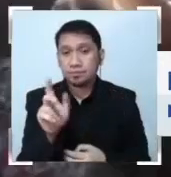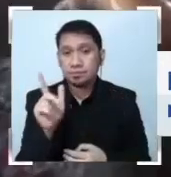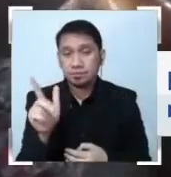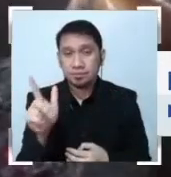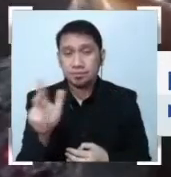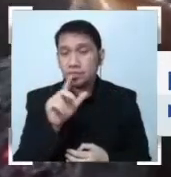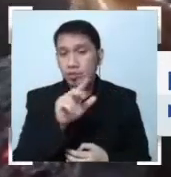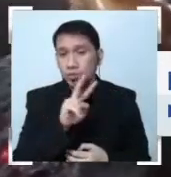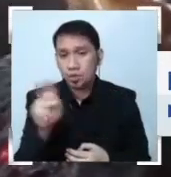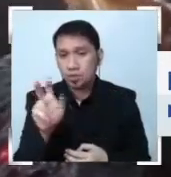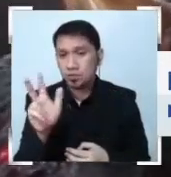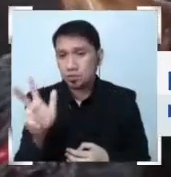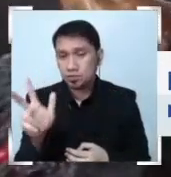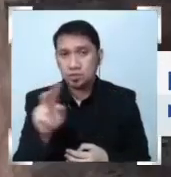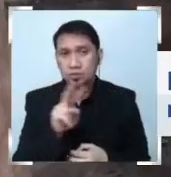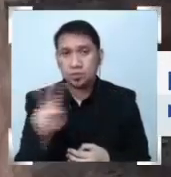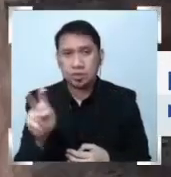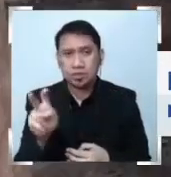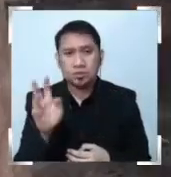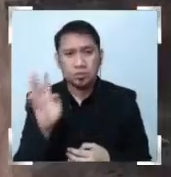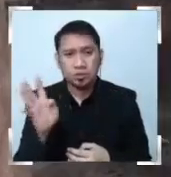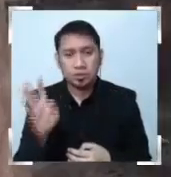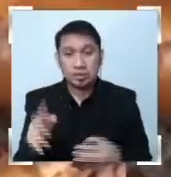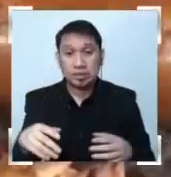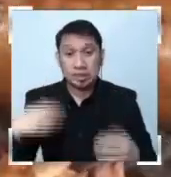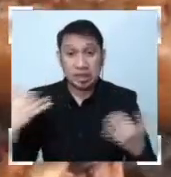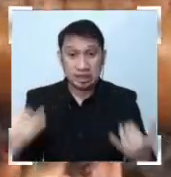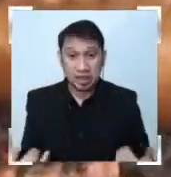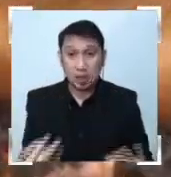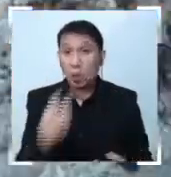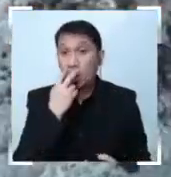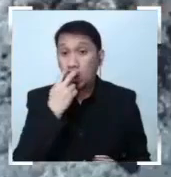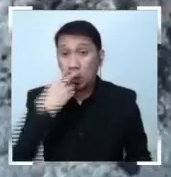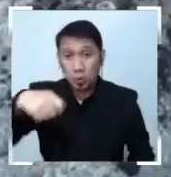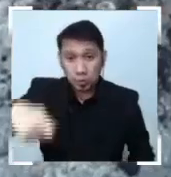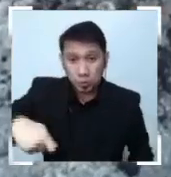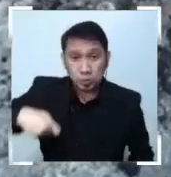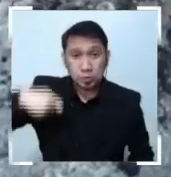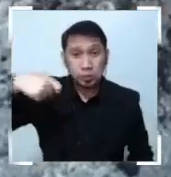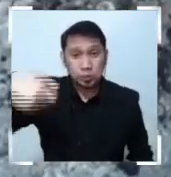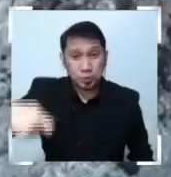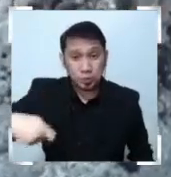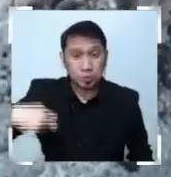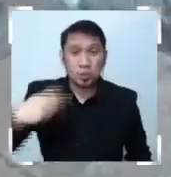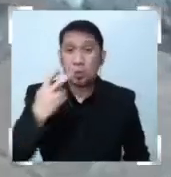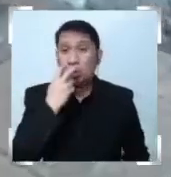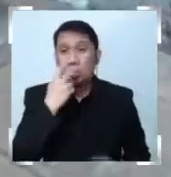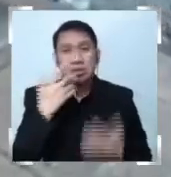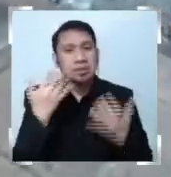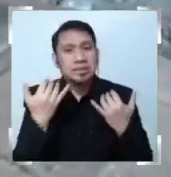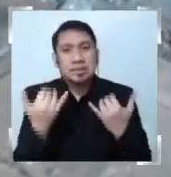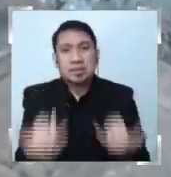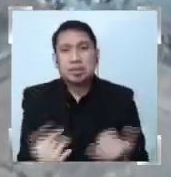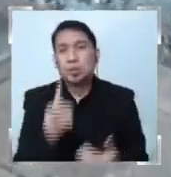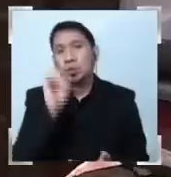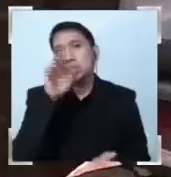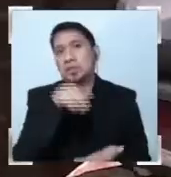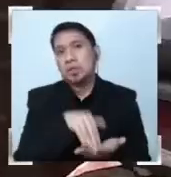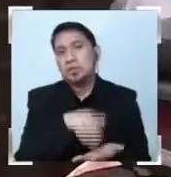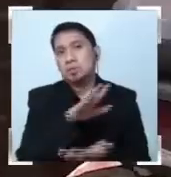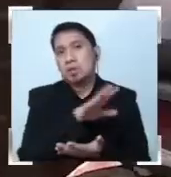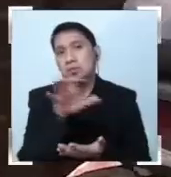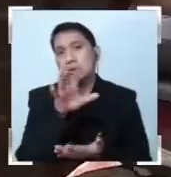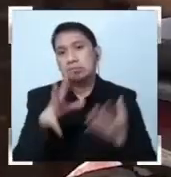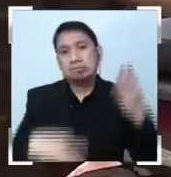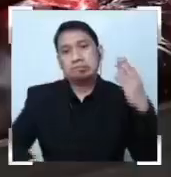240. Kaya pati ang lechon na isa sa mga bida sa Noche Buena, nagmahal ng hanggang 1,500 pesos.